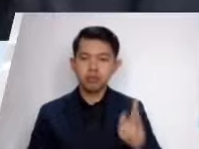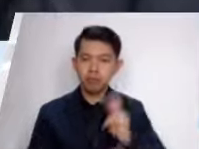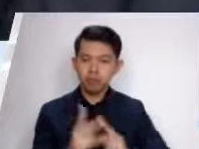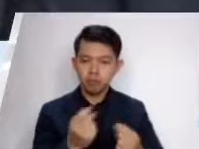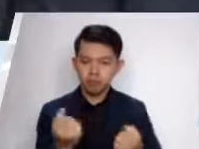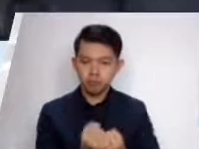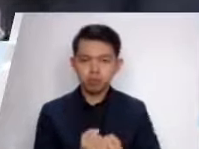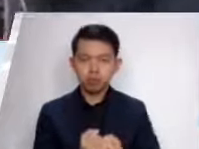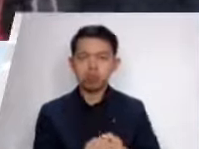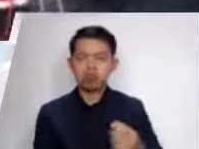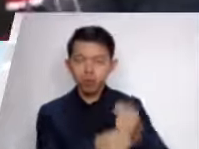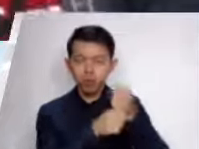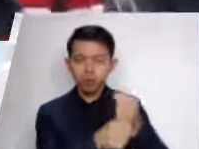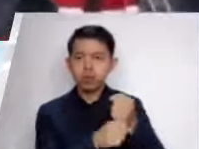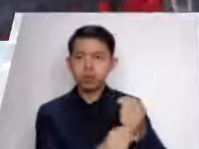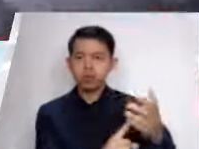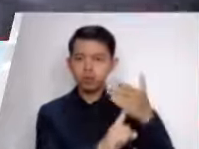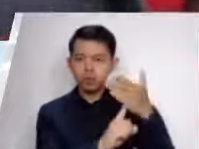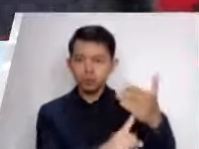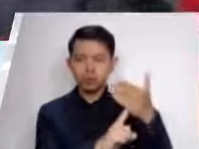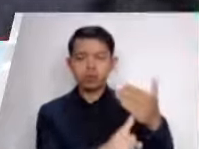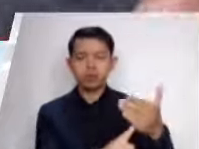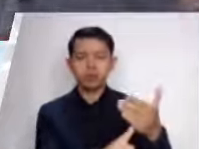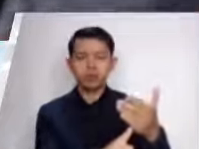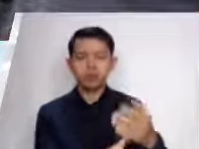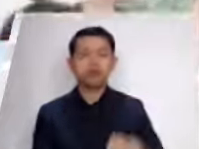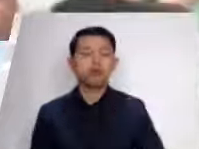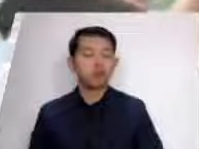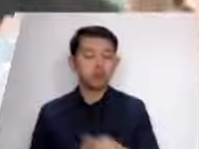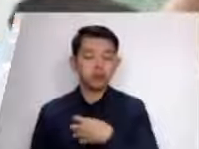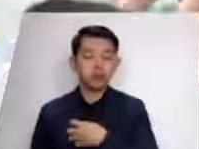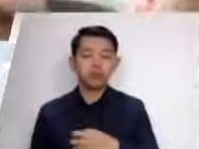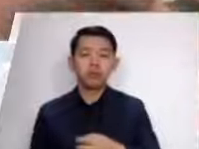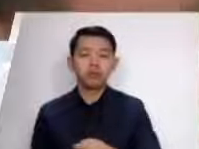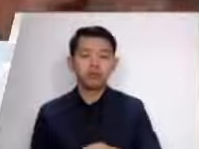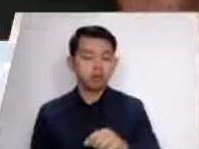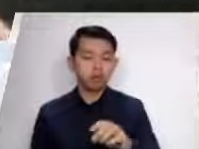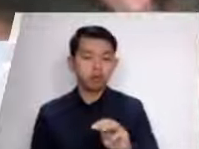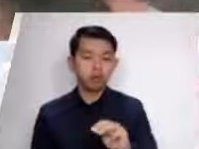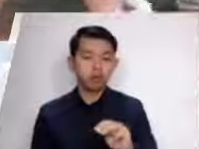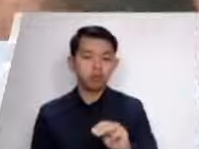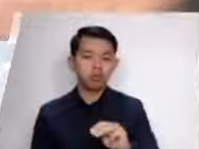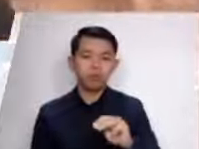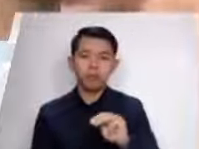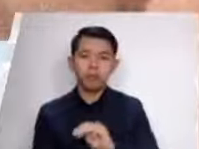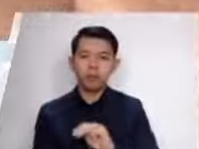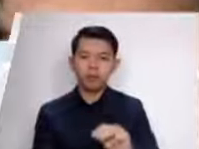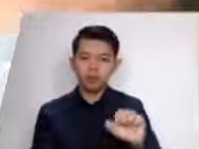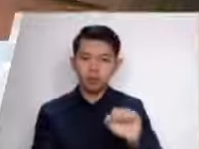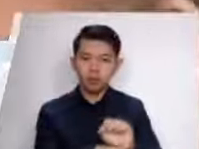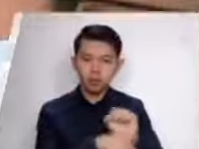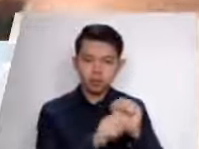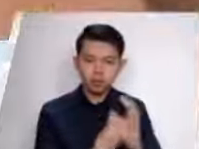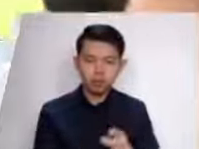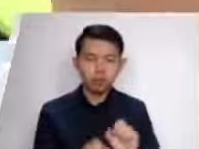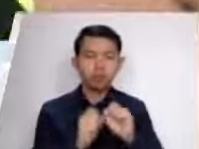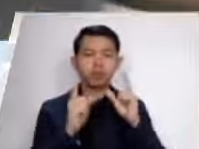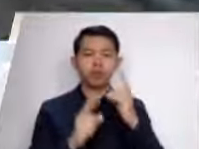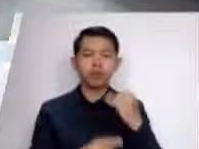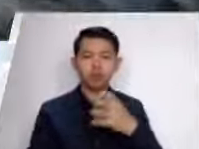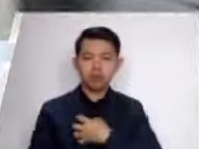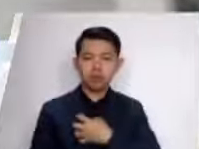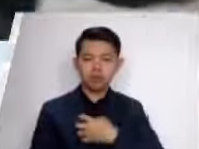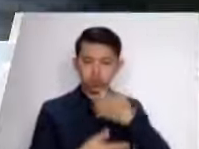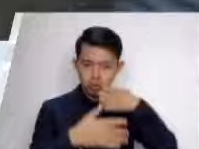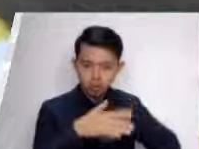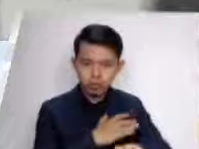buhangin Davao City nang nagulantang ang mga missionary workers nang sapilitan umanong pasukin ng mga pulis ang gate ng compound gamit ang hagdan.